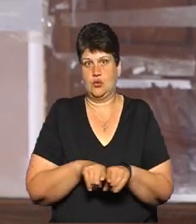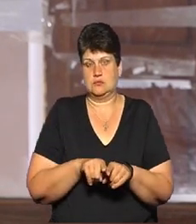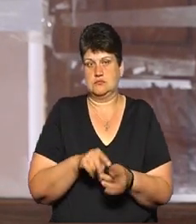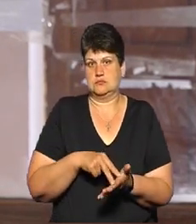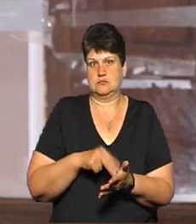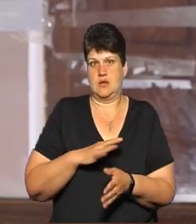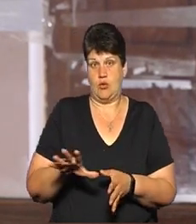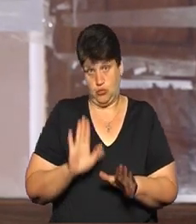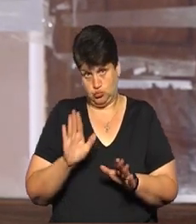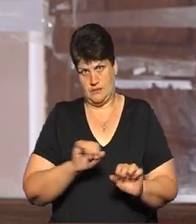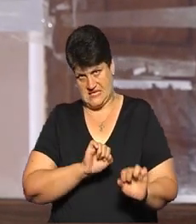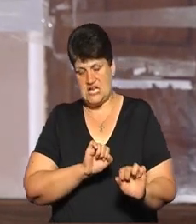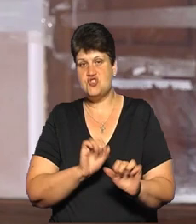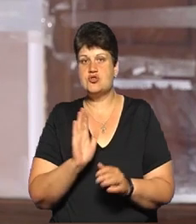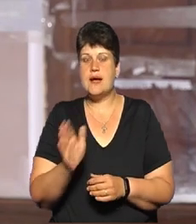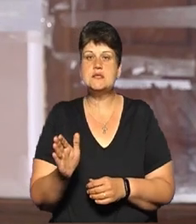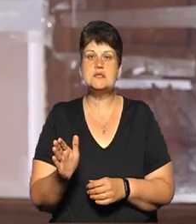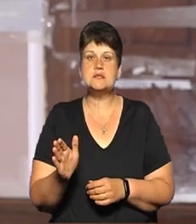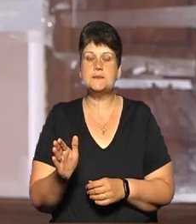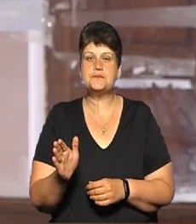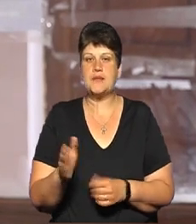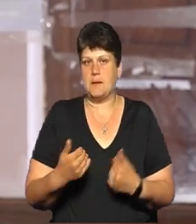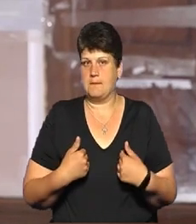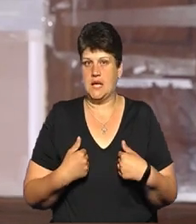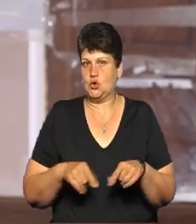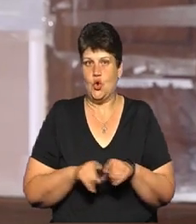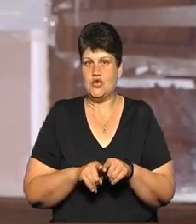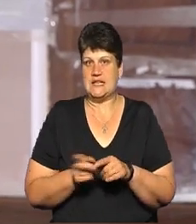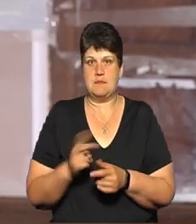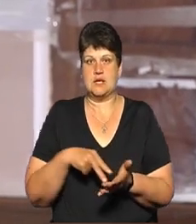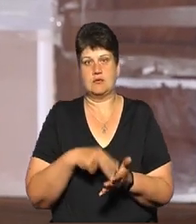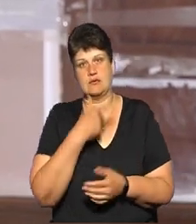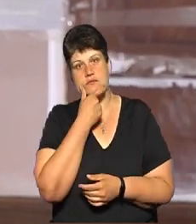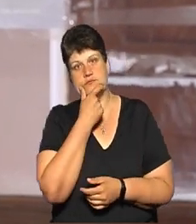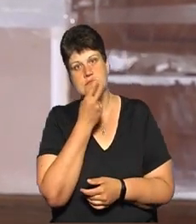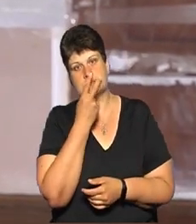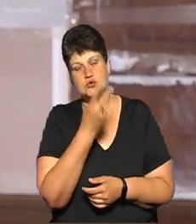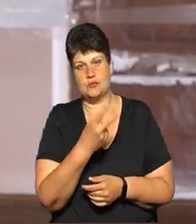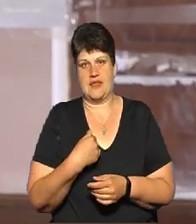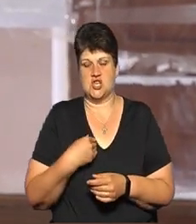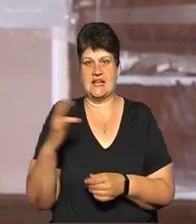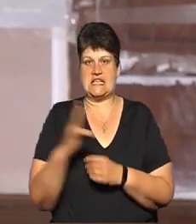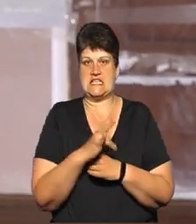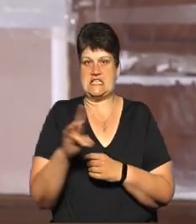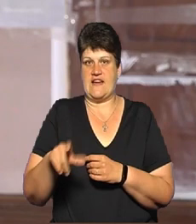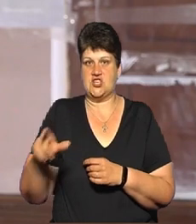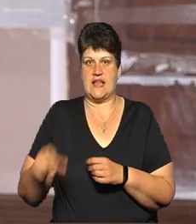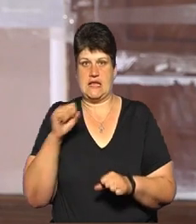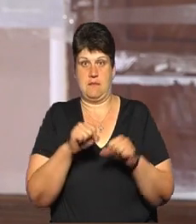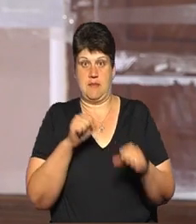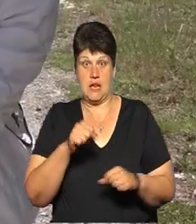мусимо захищатися, ми ж теж не прийшли стояти, щоб наших священників били, тим більше